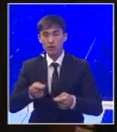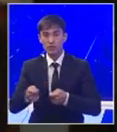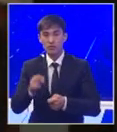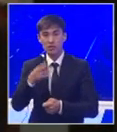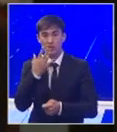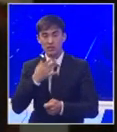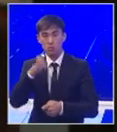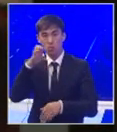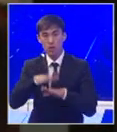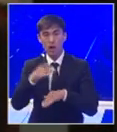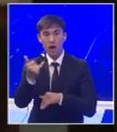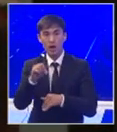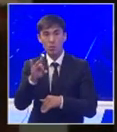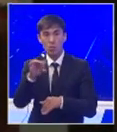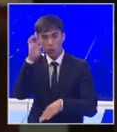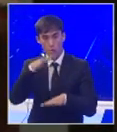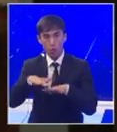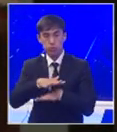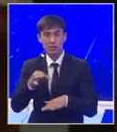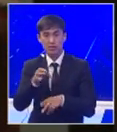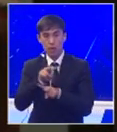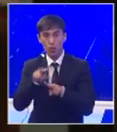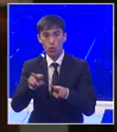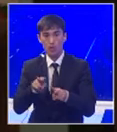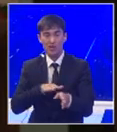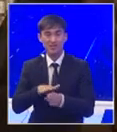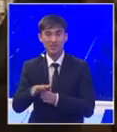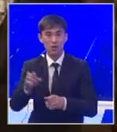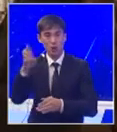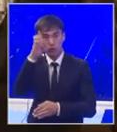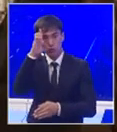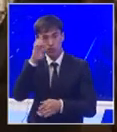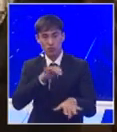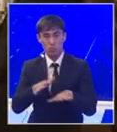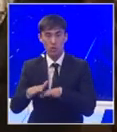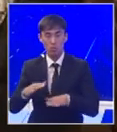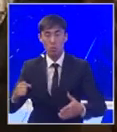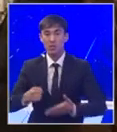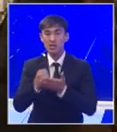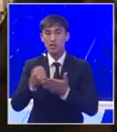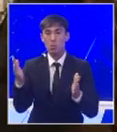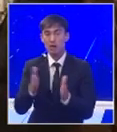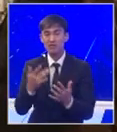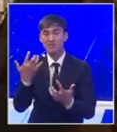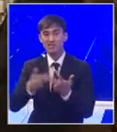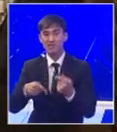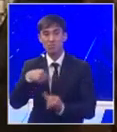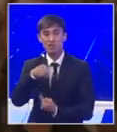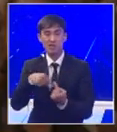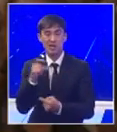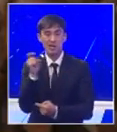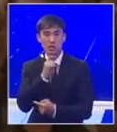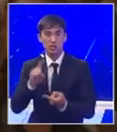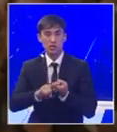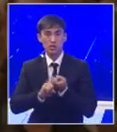нацпалаты и акимата области взять на контроль реализацию государственных мер по поддержке малого и среднего бизнеса и в связи с экономической